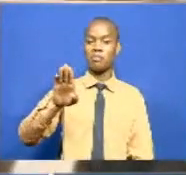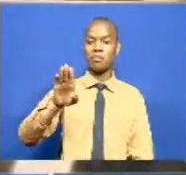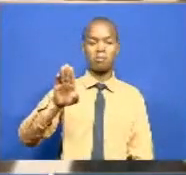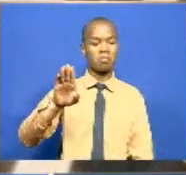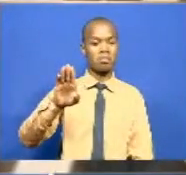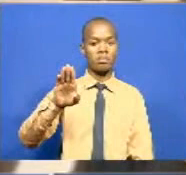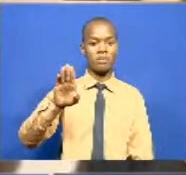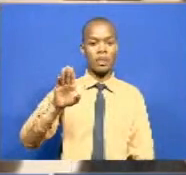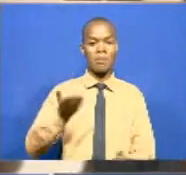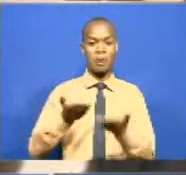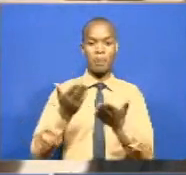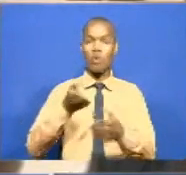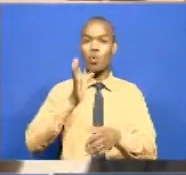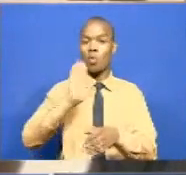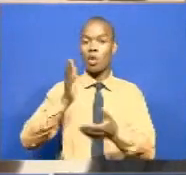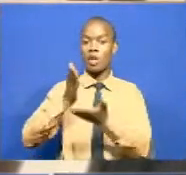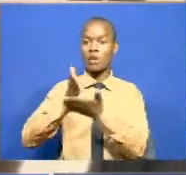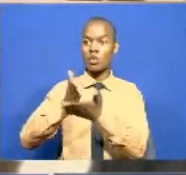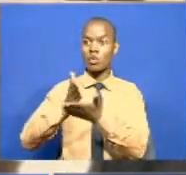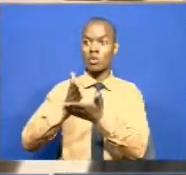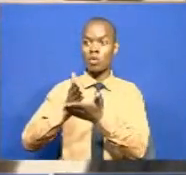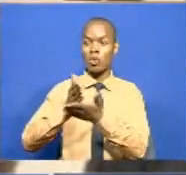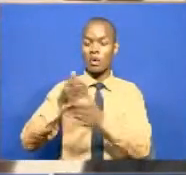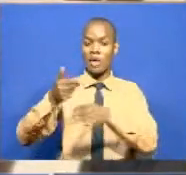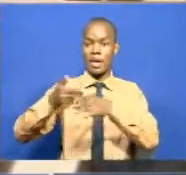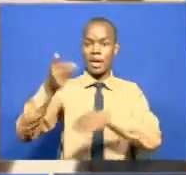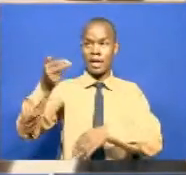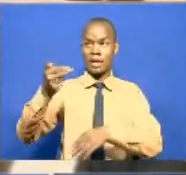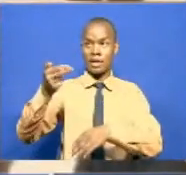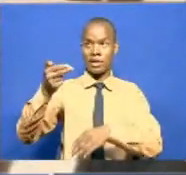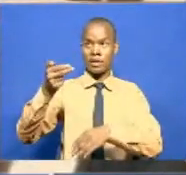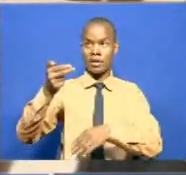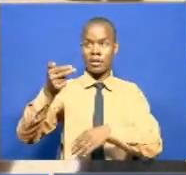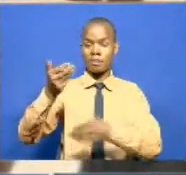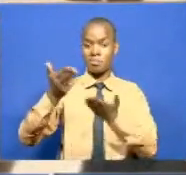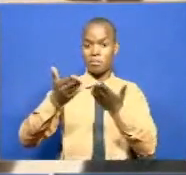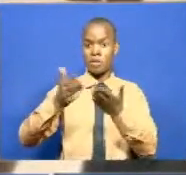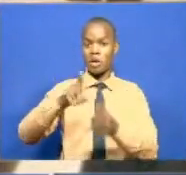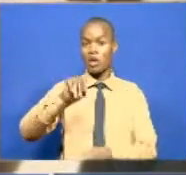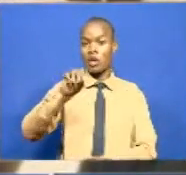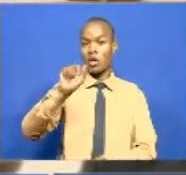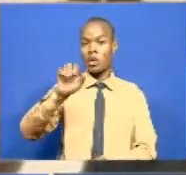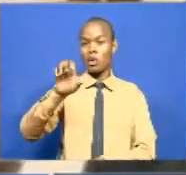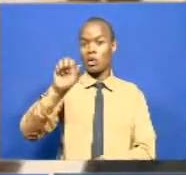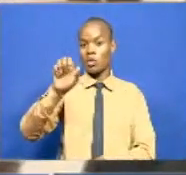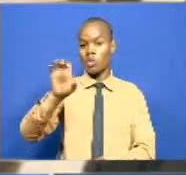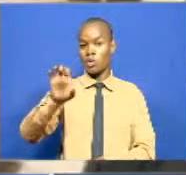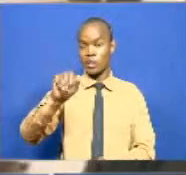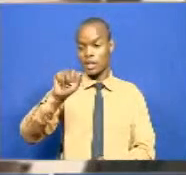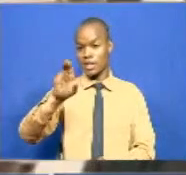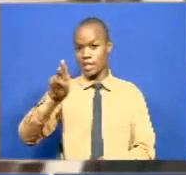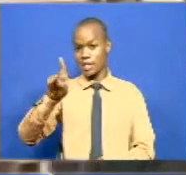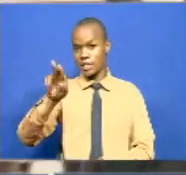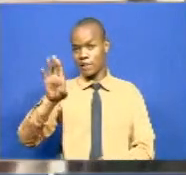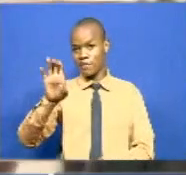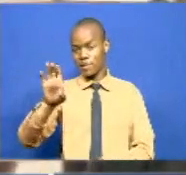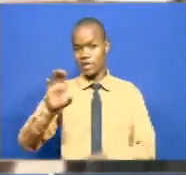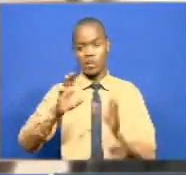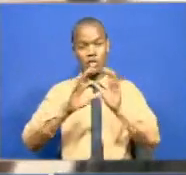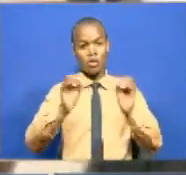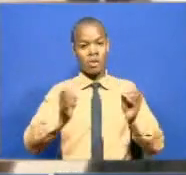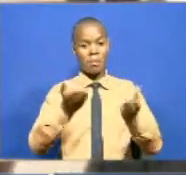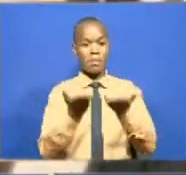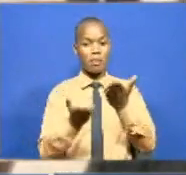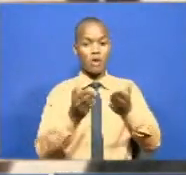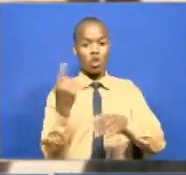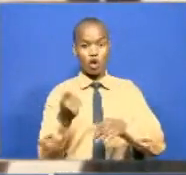Mana maji yako juu. Kwa hivyo masuala ya utelezi hayaingiliani hapo. Utelezi utaingiliana tu labda wakati